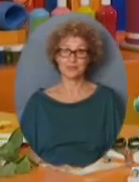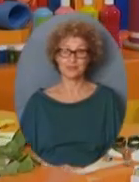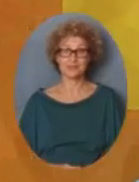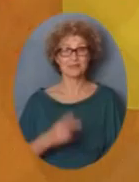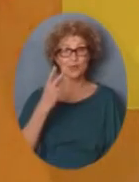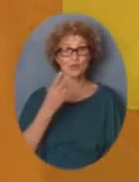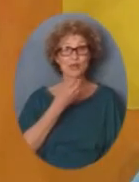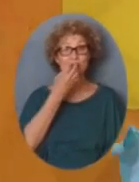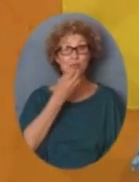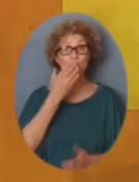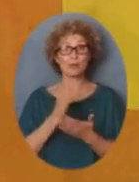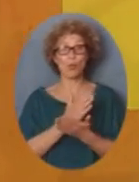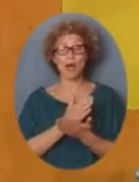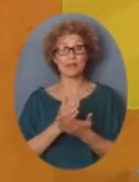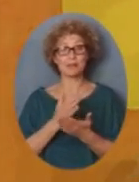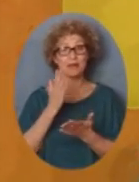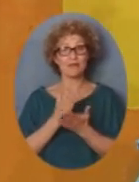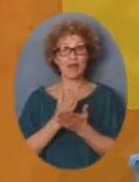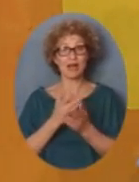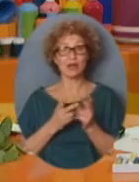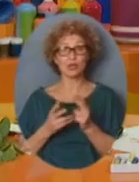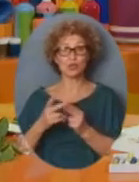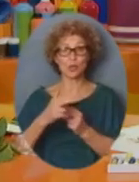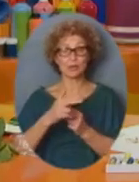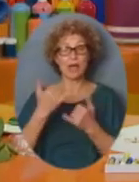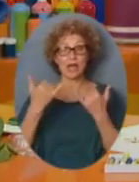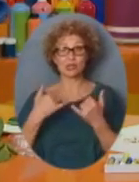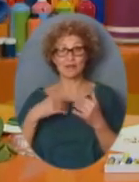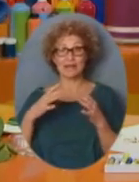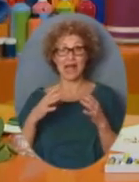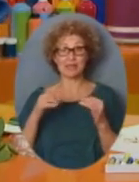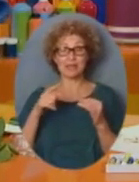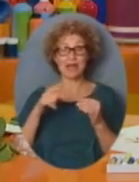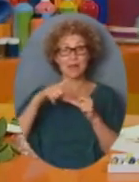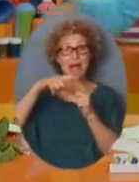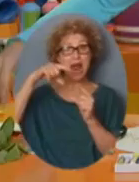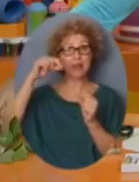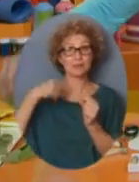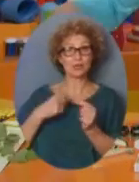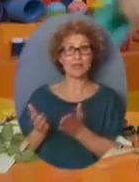שני התפוחים מוכנים, גזורים. עכשיו אני אדביק להם עלים שאספתי.